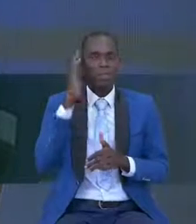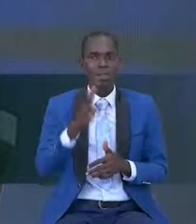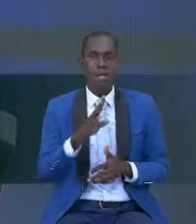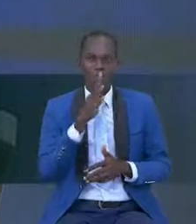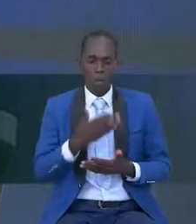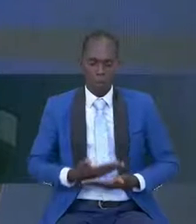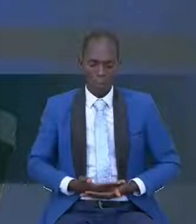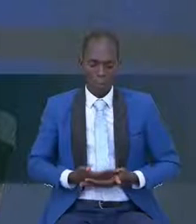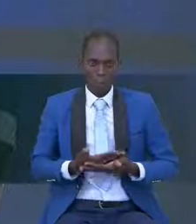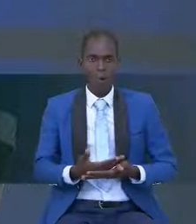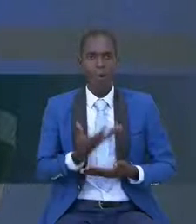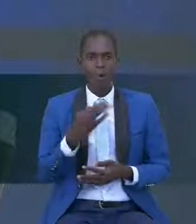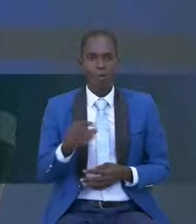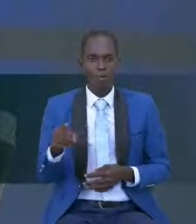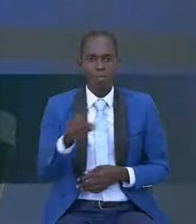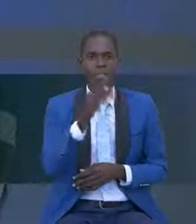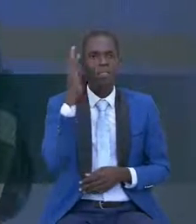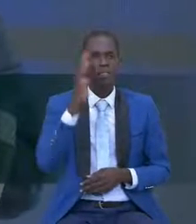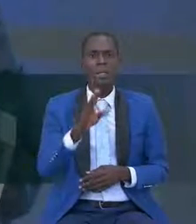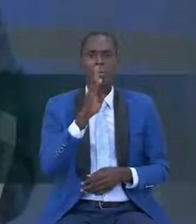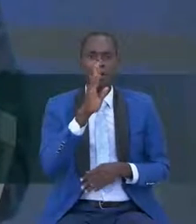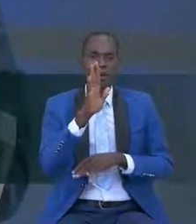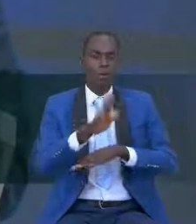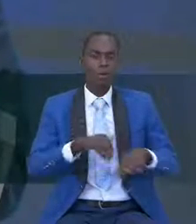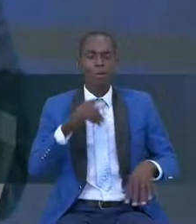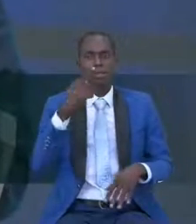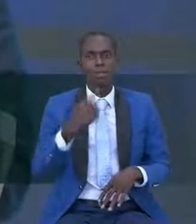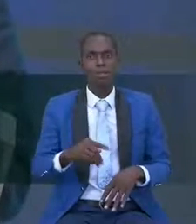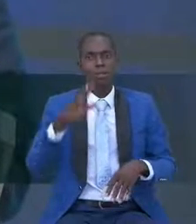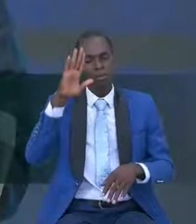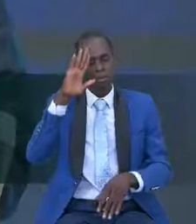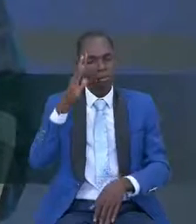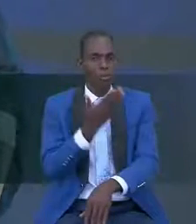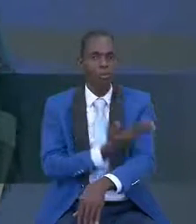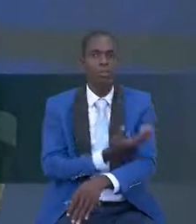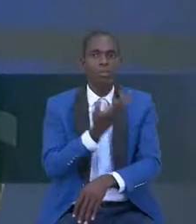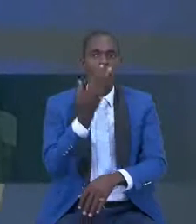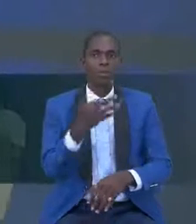appelé Fils de Dieu.